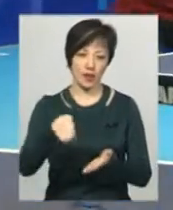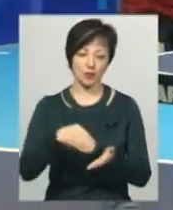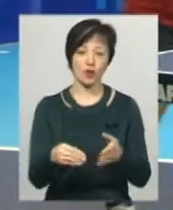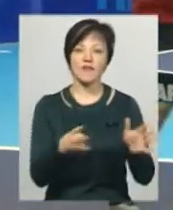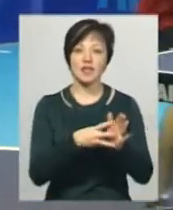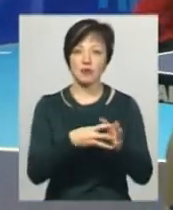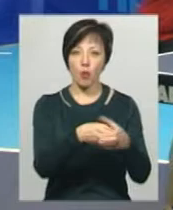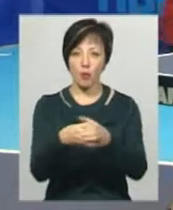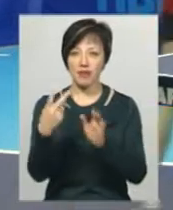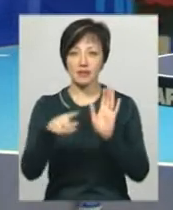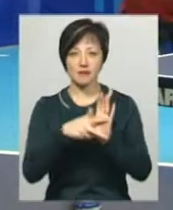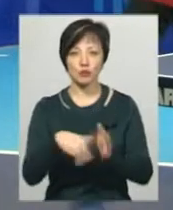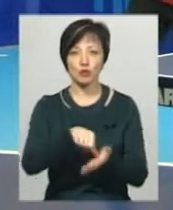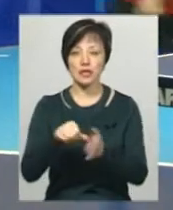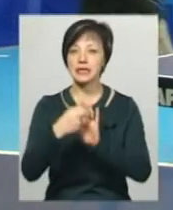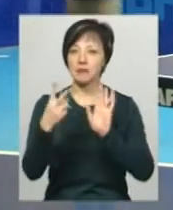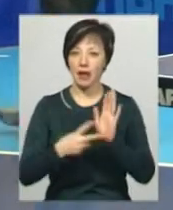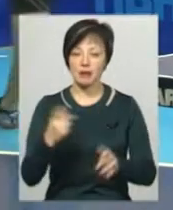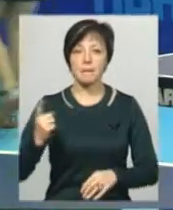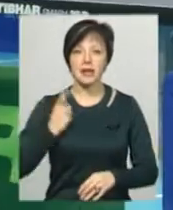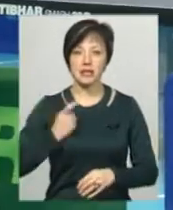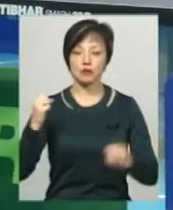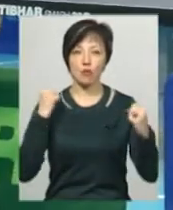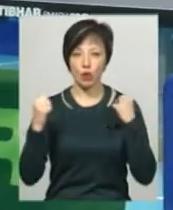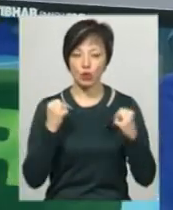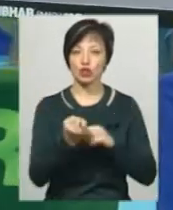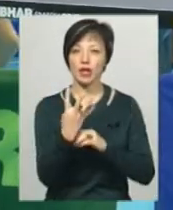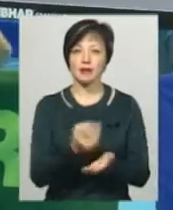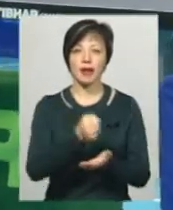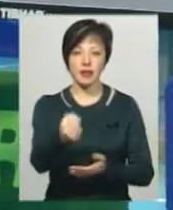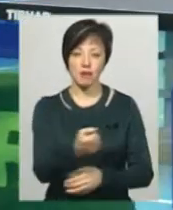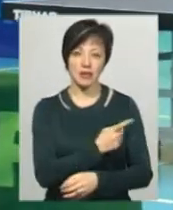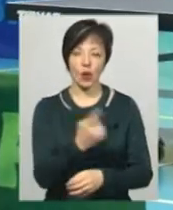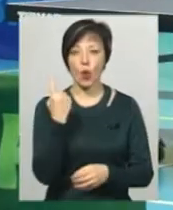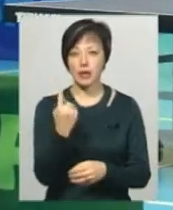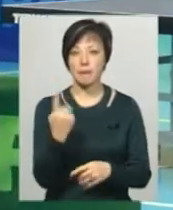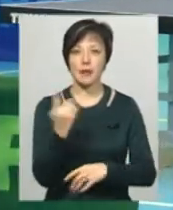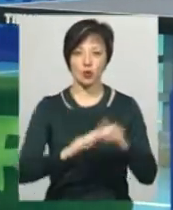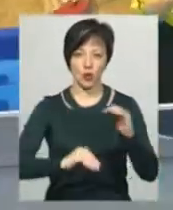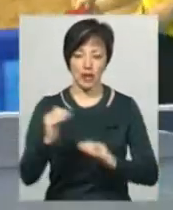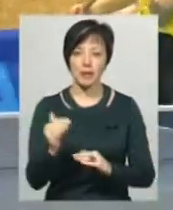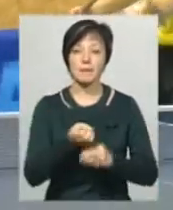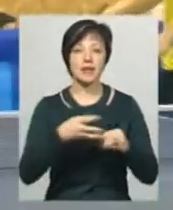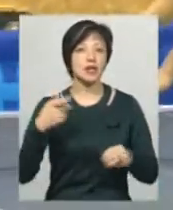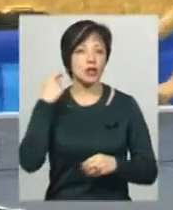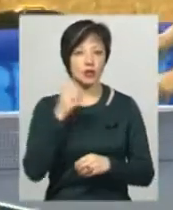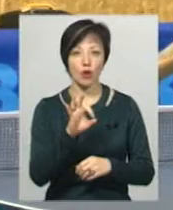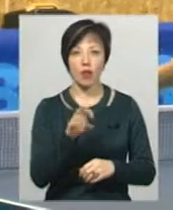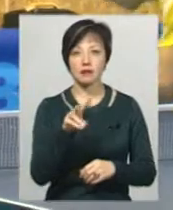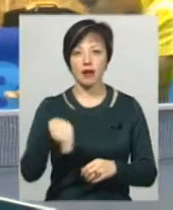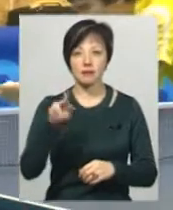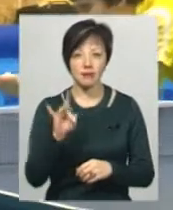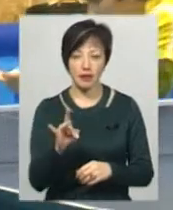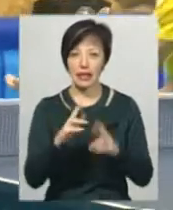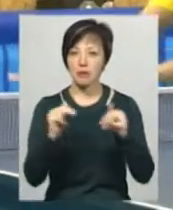8 команд, 28 учасників, з яких 17 – майстри спорту, 14 – кандидатів в майстри і один – першорозрядник. 15-річний Олександр Малов з Дніпра